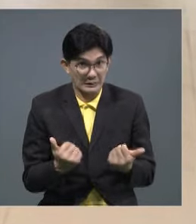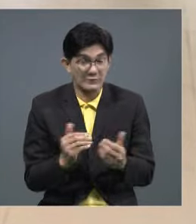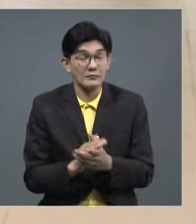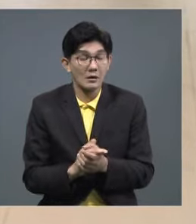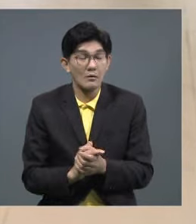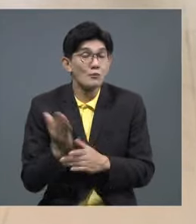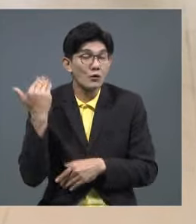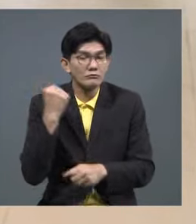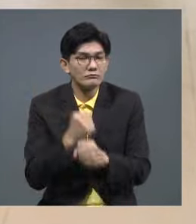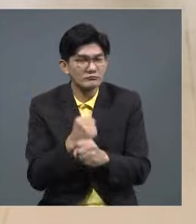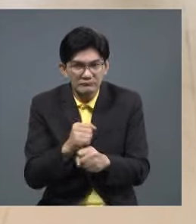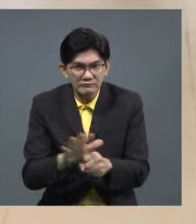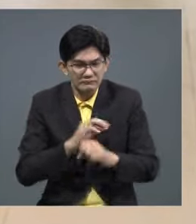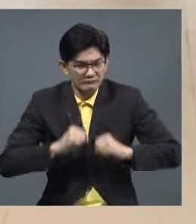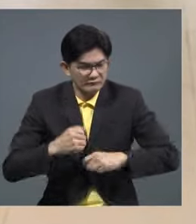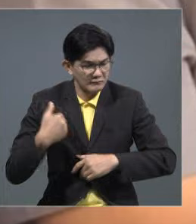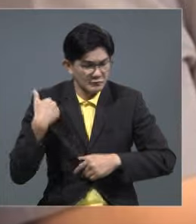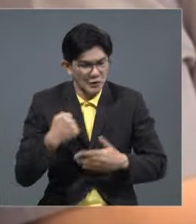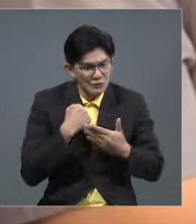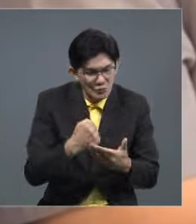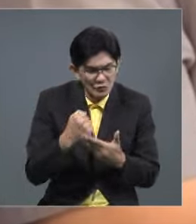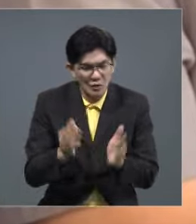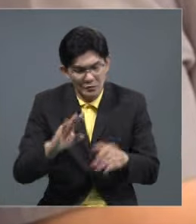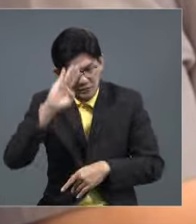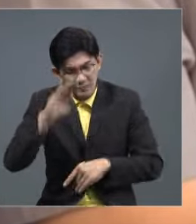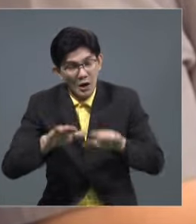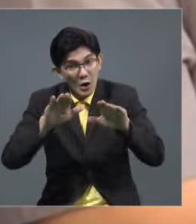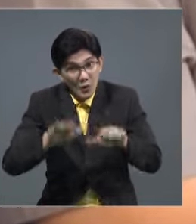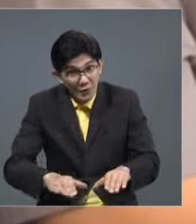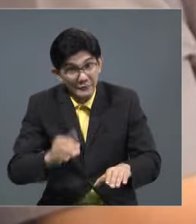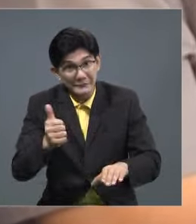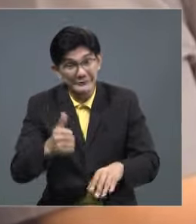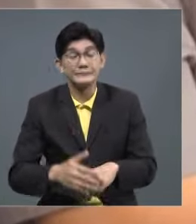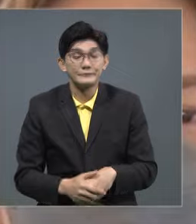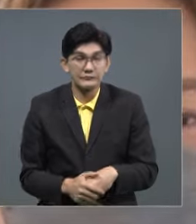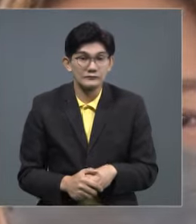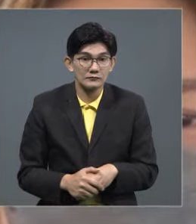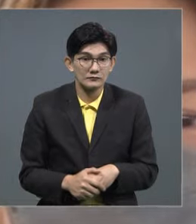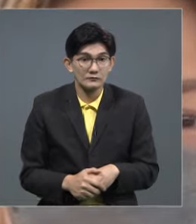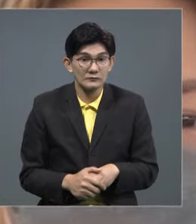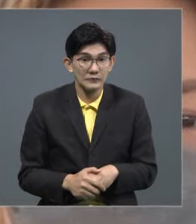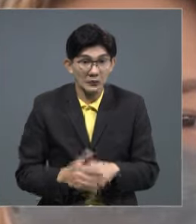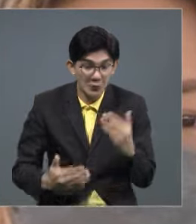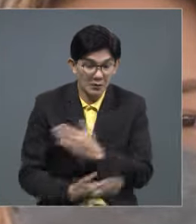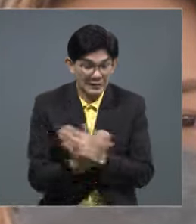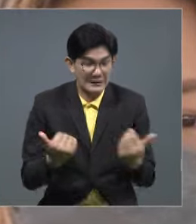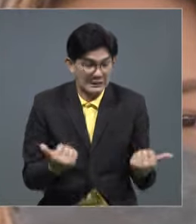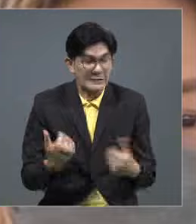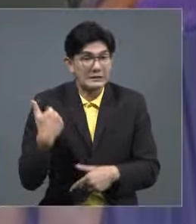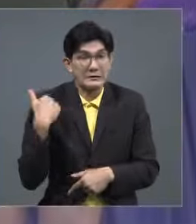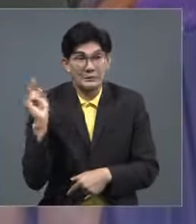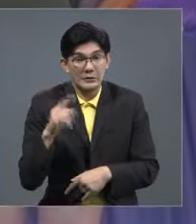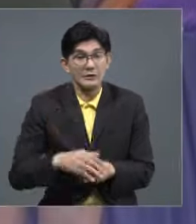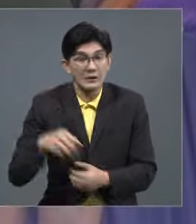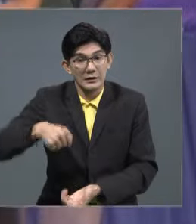ผ่านมาทำงานอย่างเต็มที่ในการช่วยลดจำนวนผู้ป่วยที่เข้ารับการรักษาในโรงพยาบาลและโอกาสนี้ท่านได้มีการมอบกระเป๋